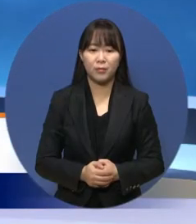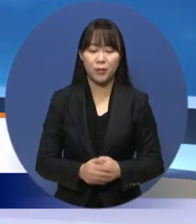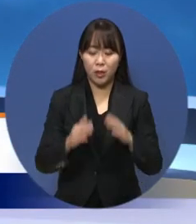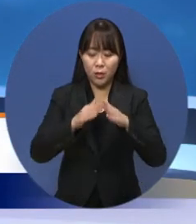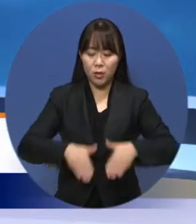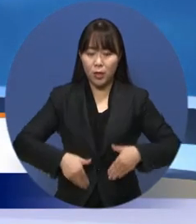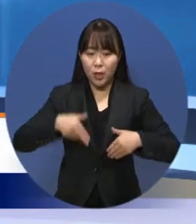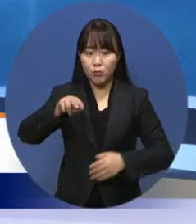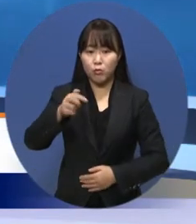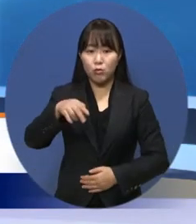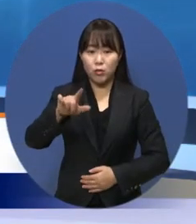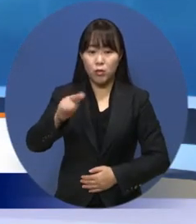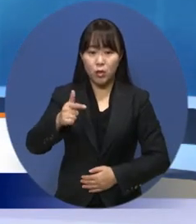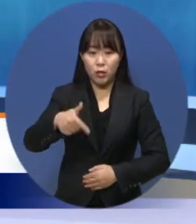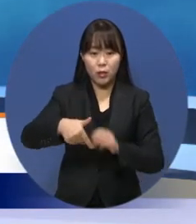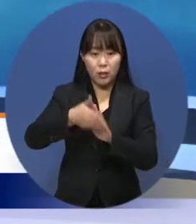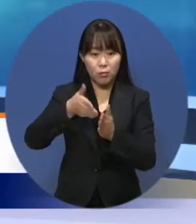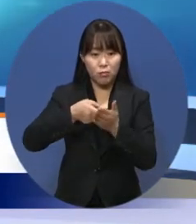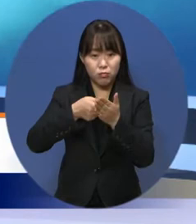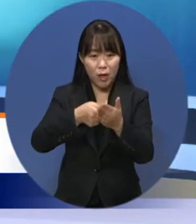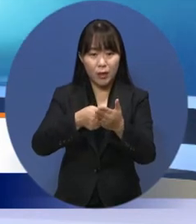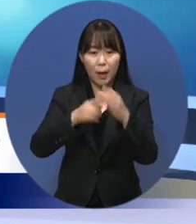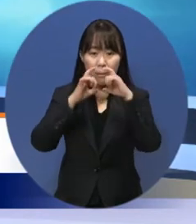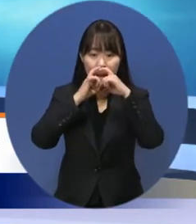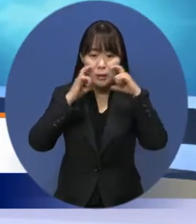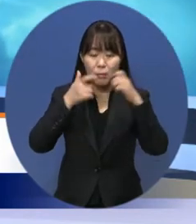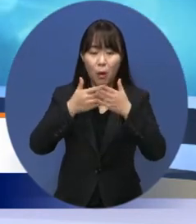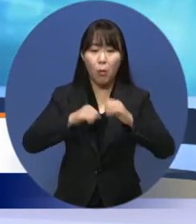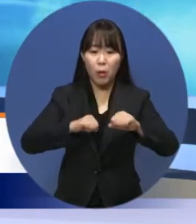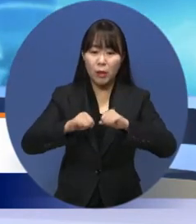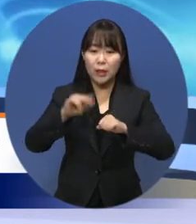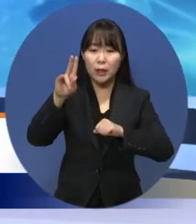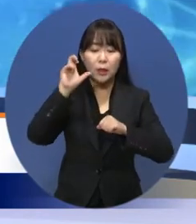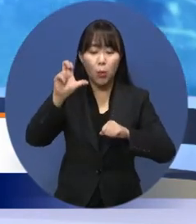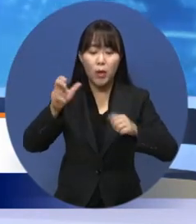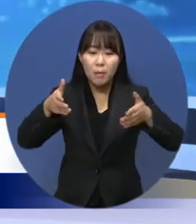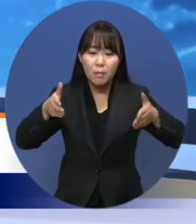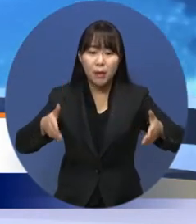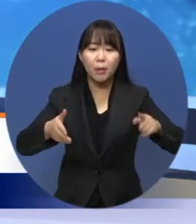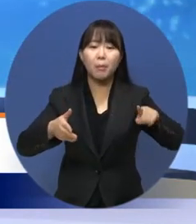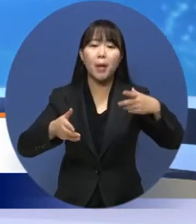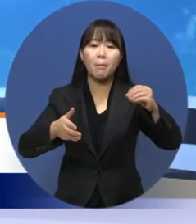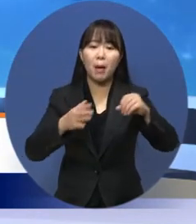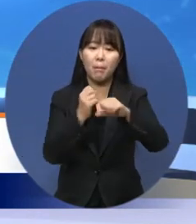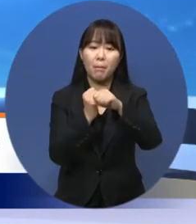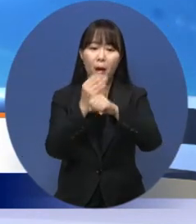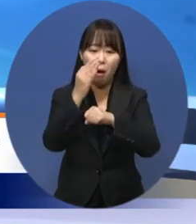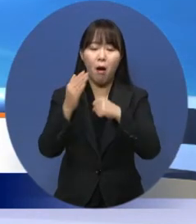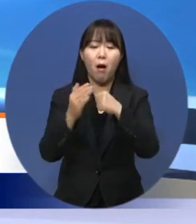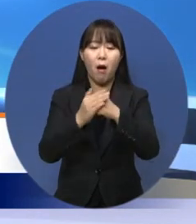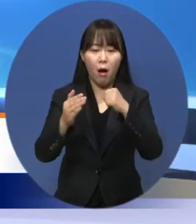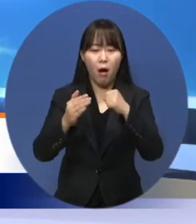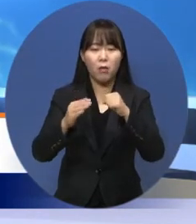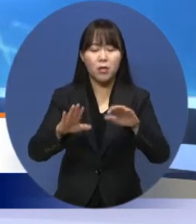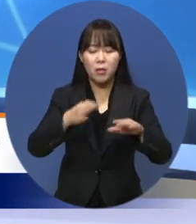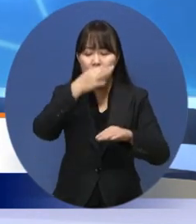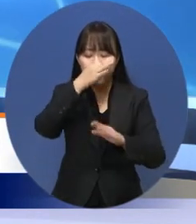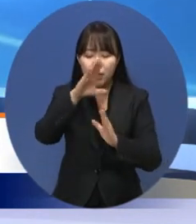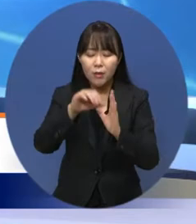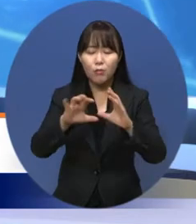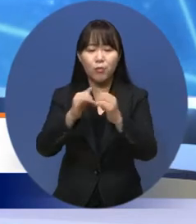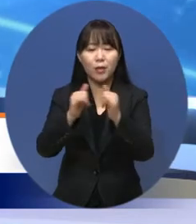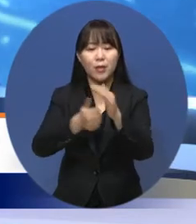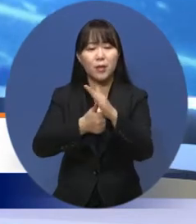전남 순천시가 추진한 마스크 권 분 운동이 25일 만에 100만 장을 돌파해 힘든 시기 국민들에게